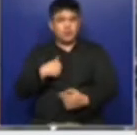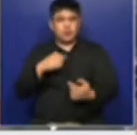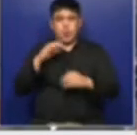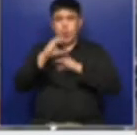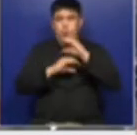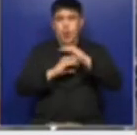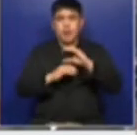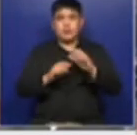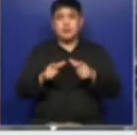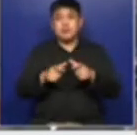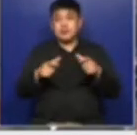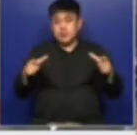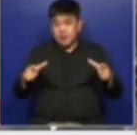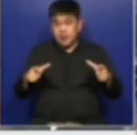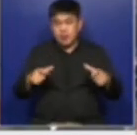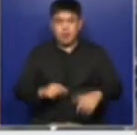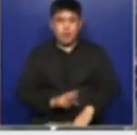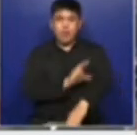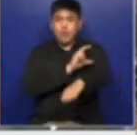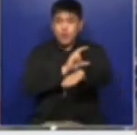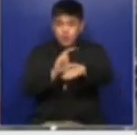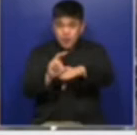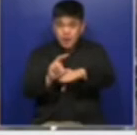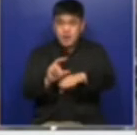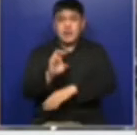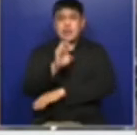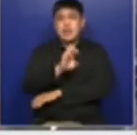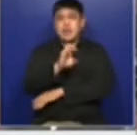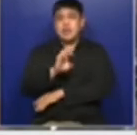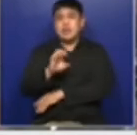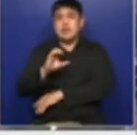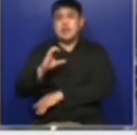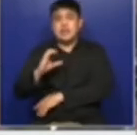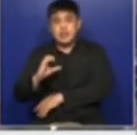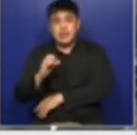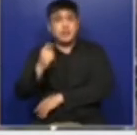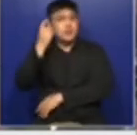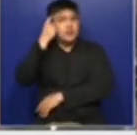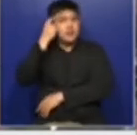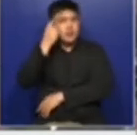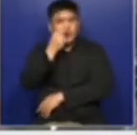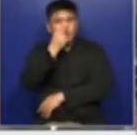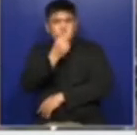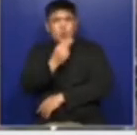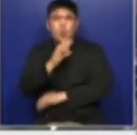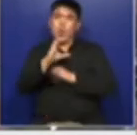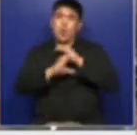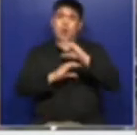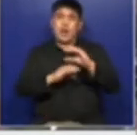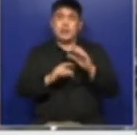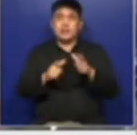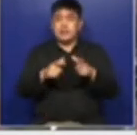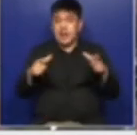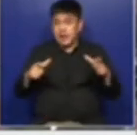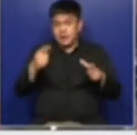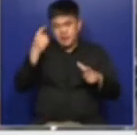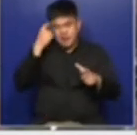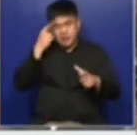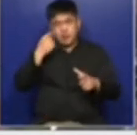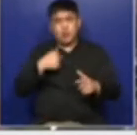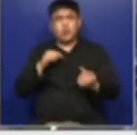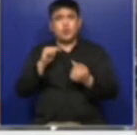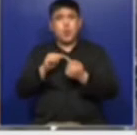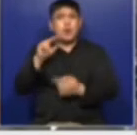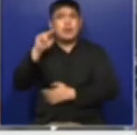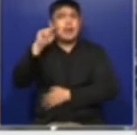กต์เช่นด้านรถไฟฟ้าด้าน EEC นะครับแต่ผมไม่เห็นเมกะโปรเจกต์ด้านการพัฒนาระบบชลประทานเลย